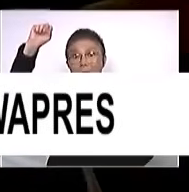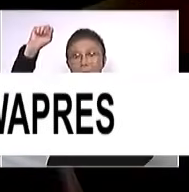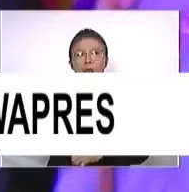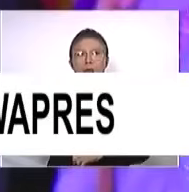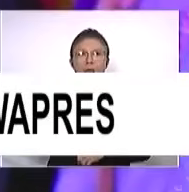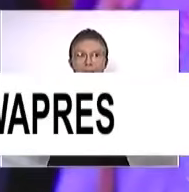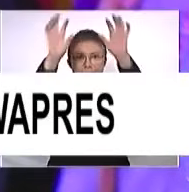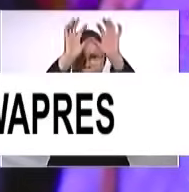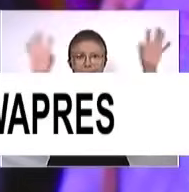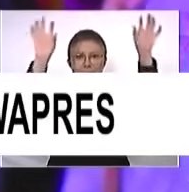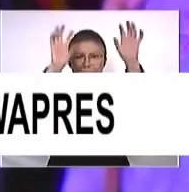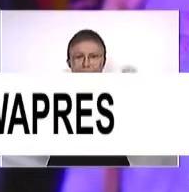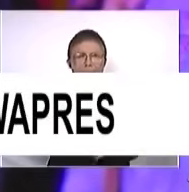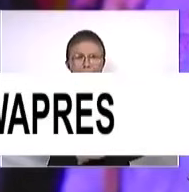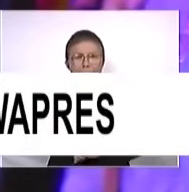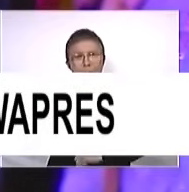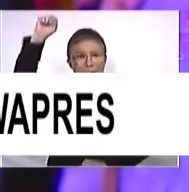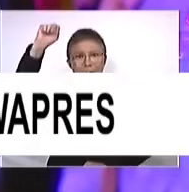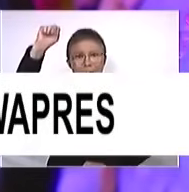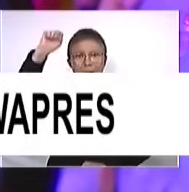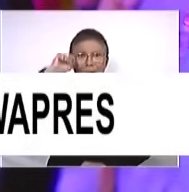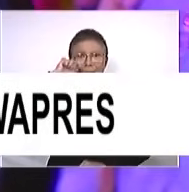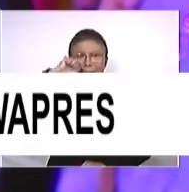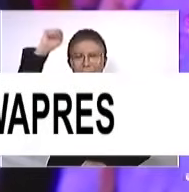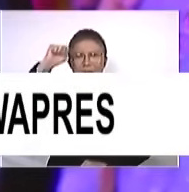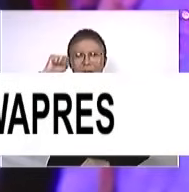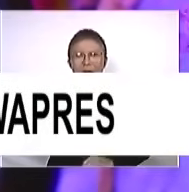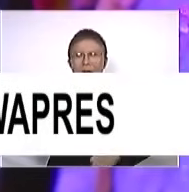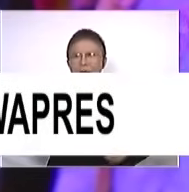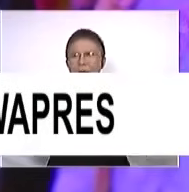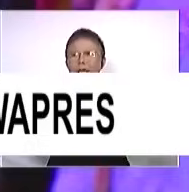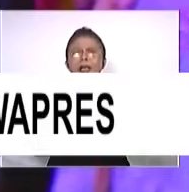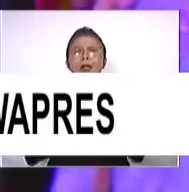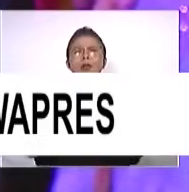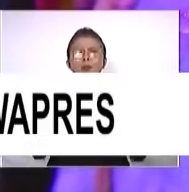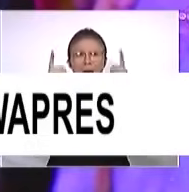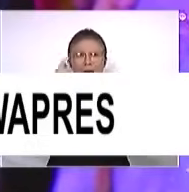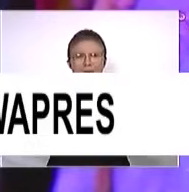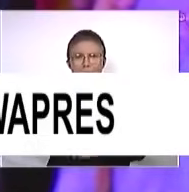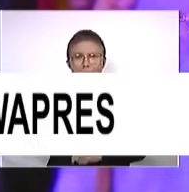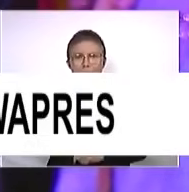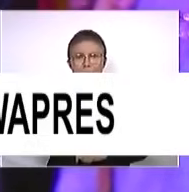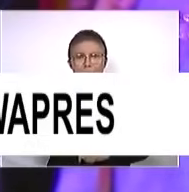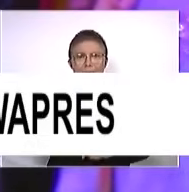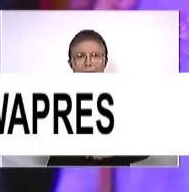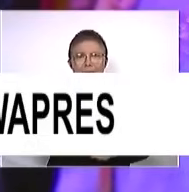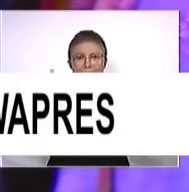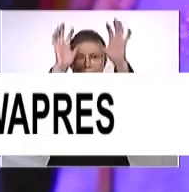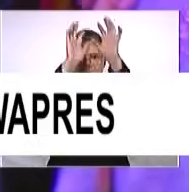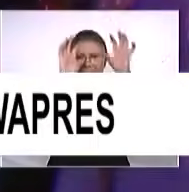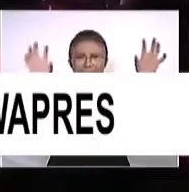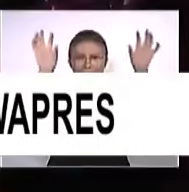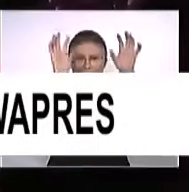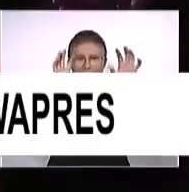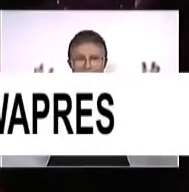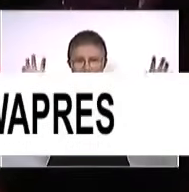inginers siapan lapangan pekerjaan jutaan tapi faktanya juga enggak ada gitu faktanya pengangguran banyak dan besar Oleh karena itu